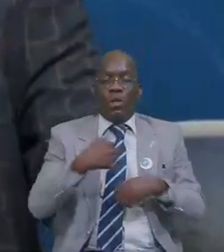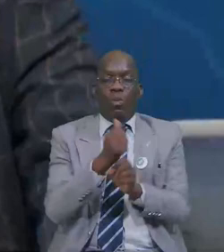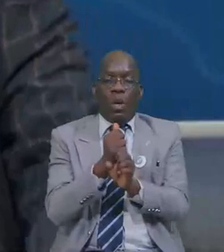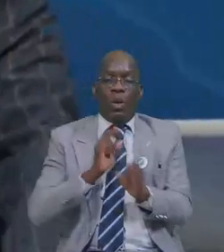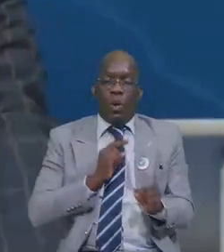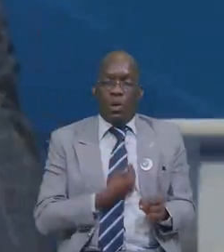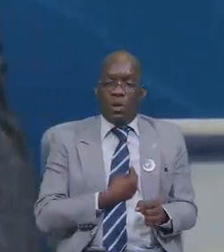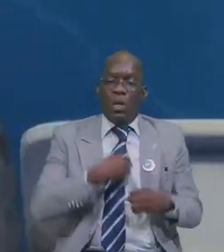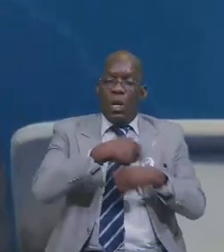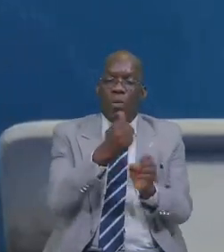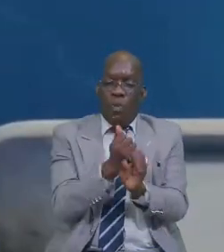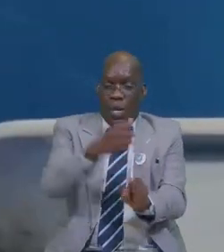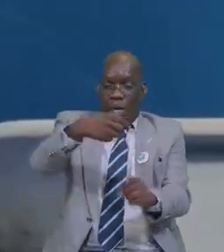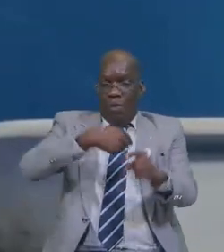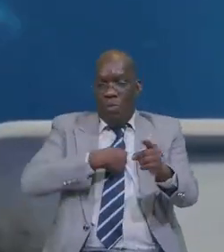triompher.